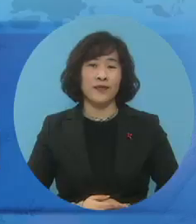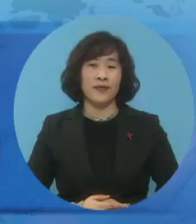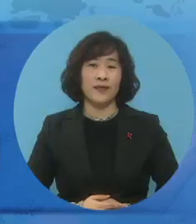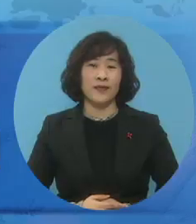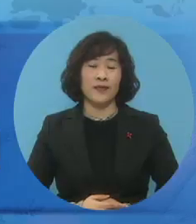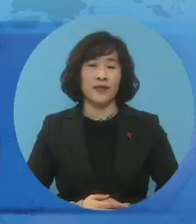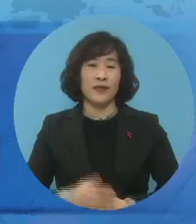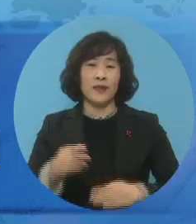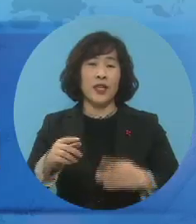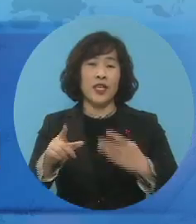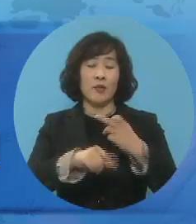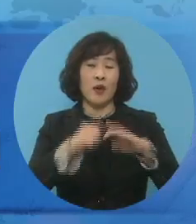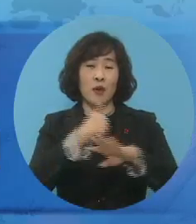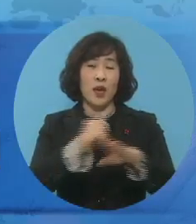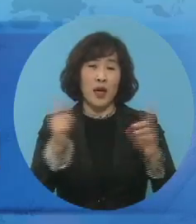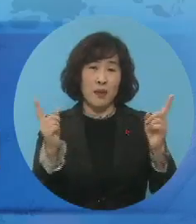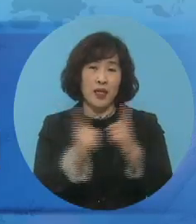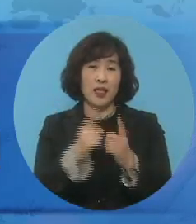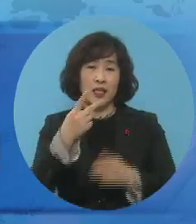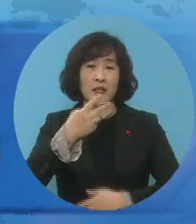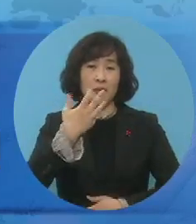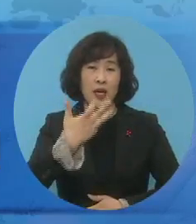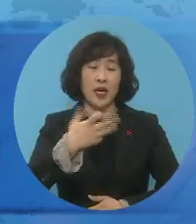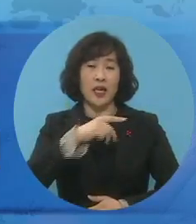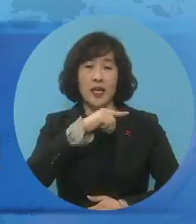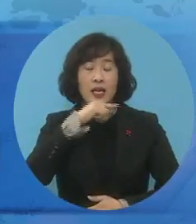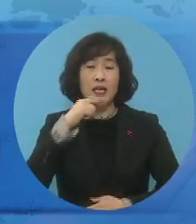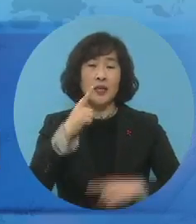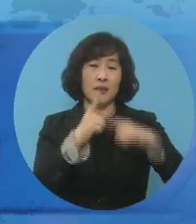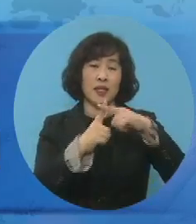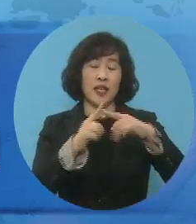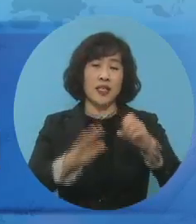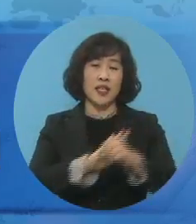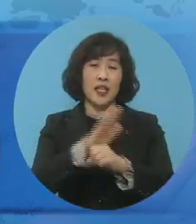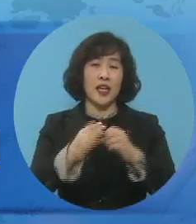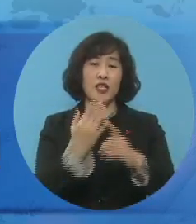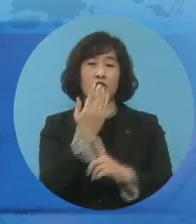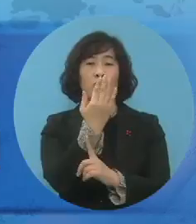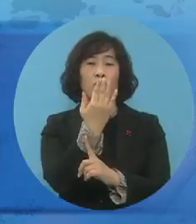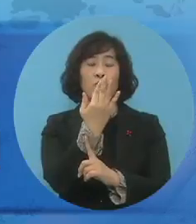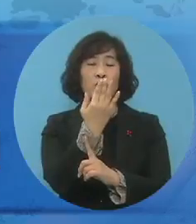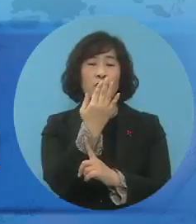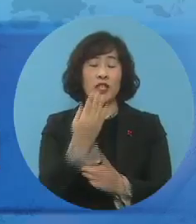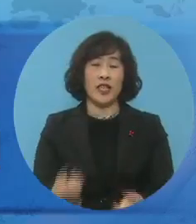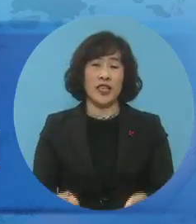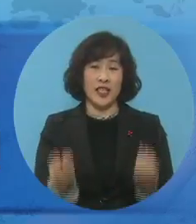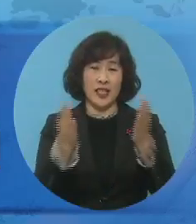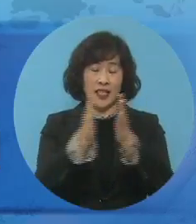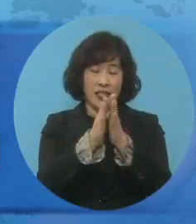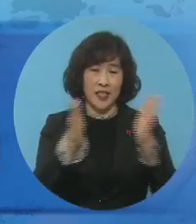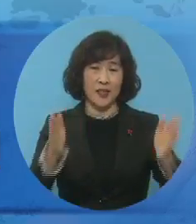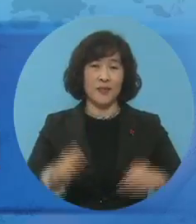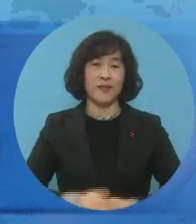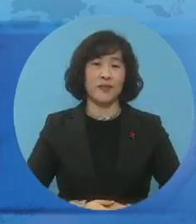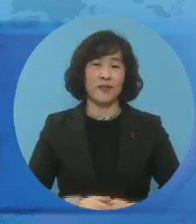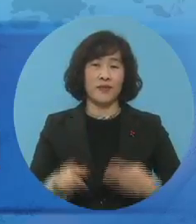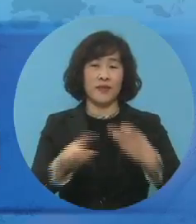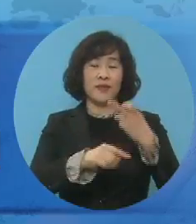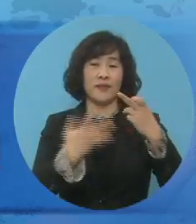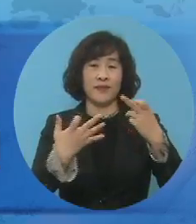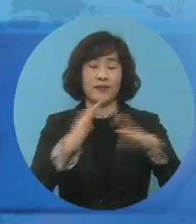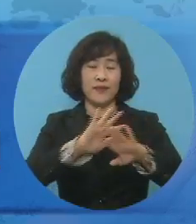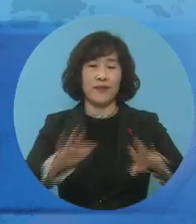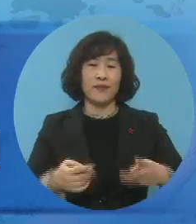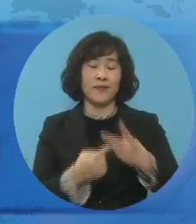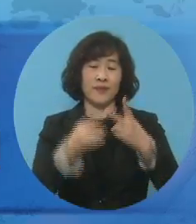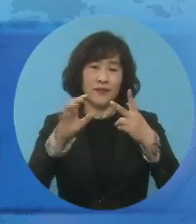2017 담양 산타 축제가 오는 31일까지 담양읍 온도심과 메타프로방스 1원에서 열립니다.